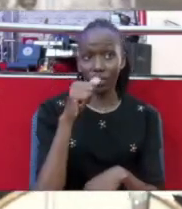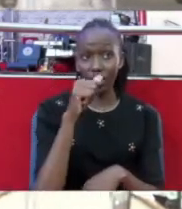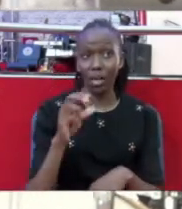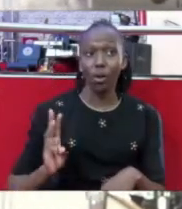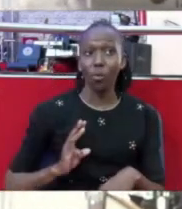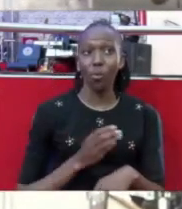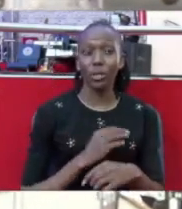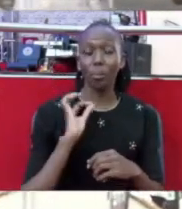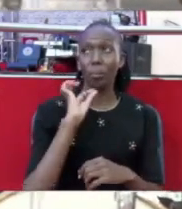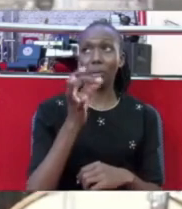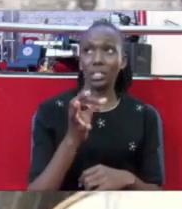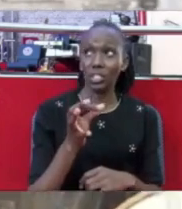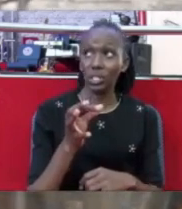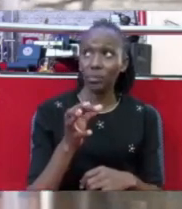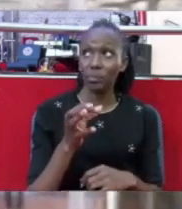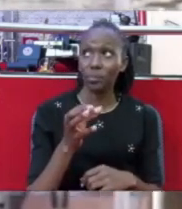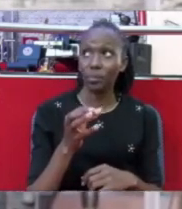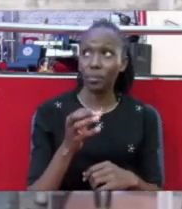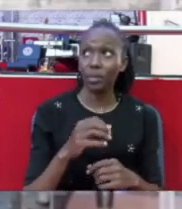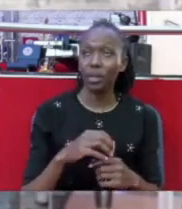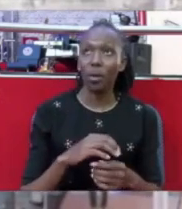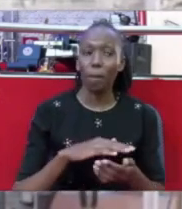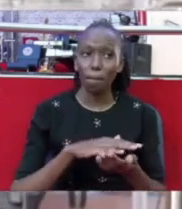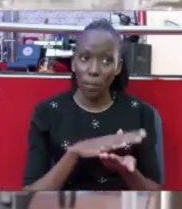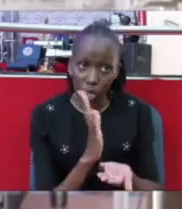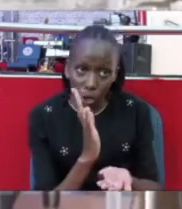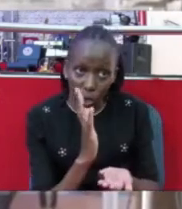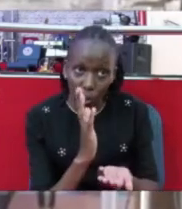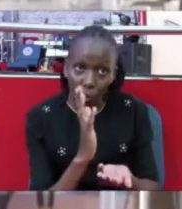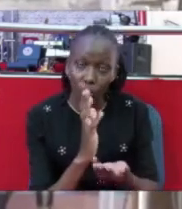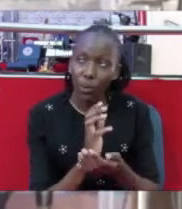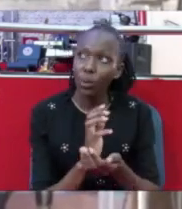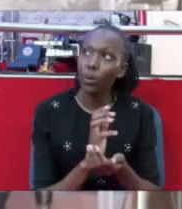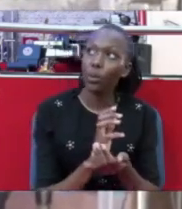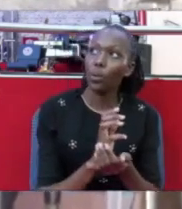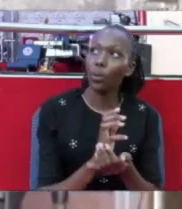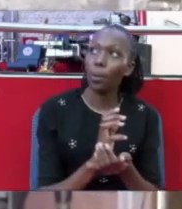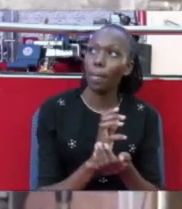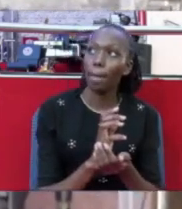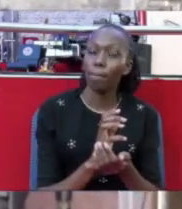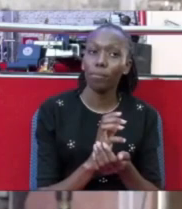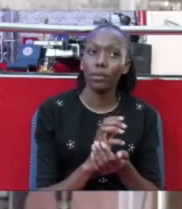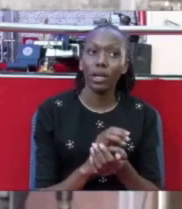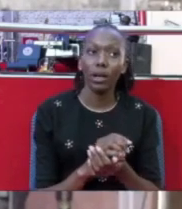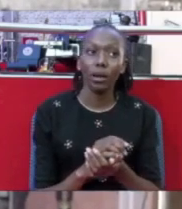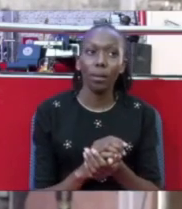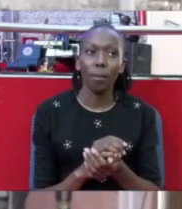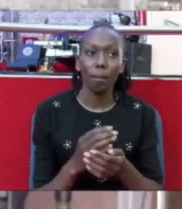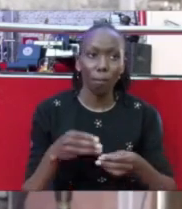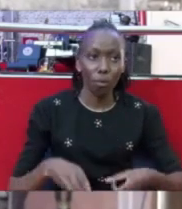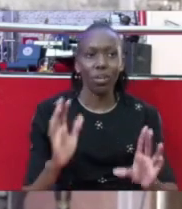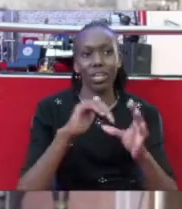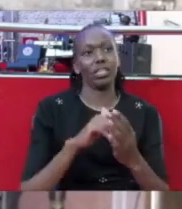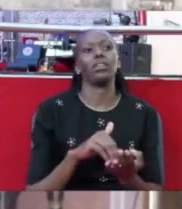beyond salvation. Na hapa Afrika lazima tukaweze kupeana injili ya zaidi ya wokovu. Because salvation